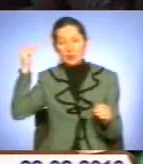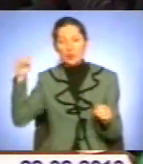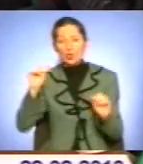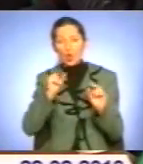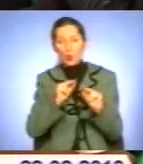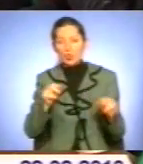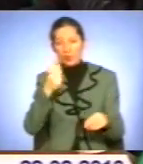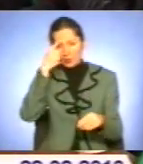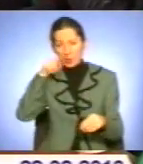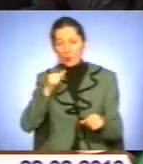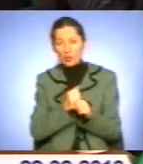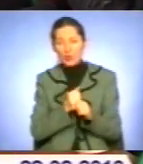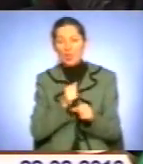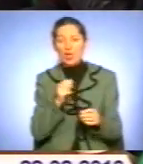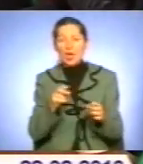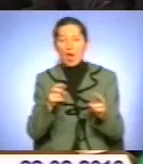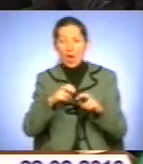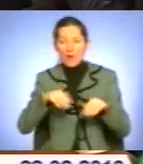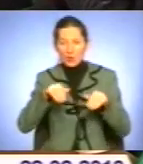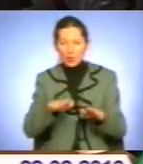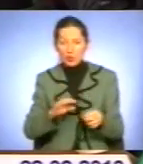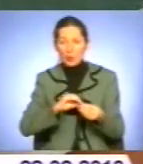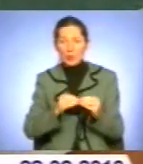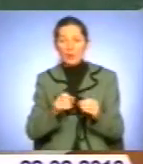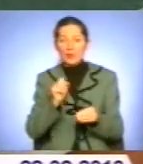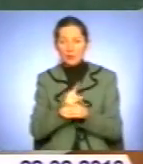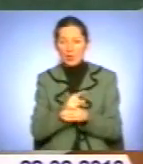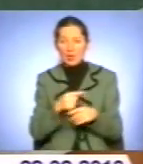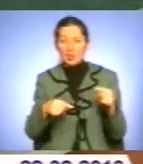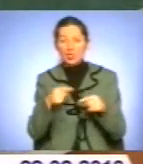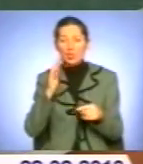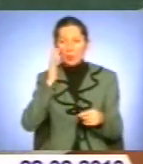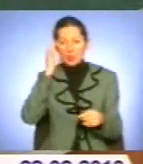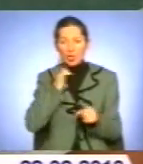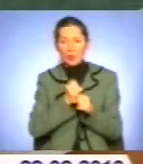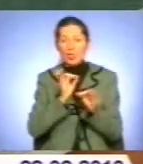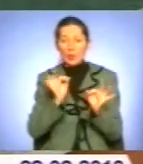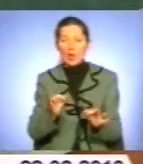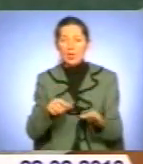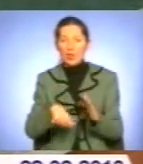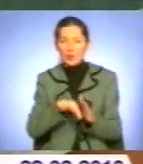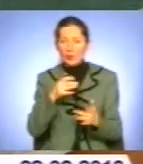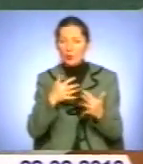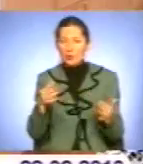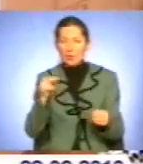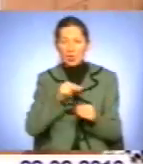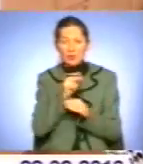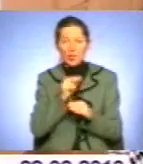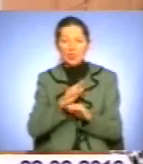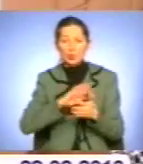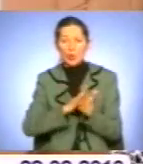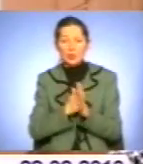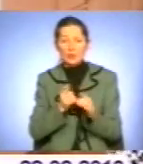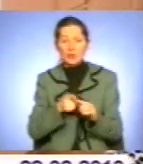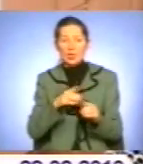розв'язувати проблемні завдання нестандартно, критично мислити, робити правильний вибір у різних навчальних ситуаціях. Це наша гордість,